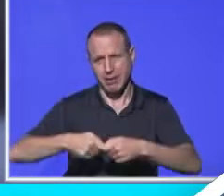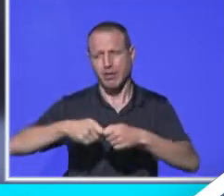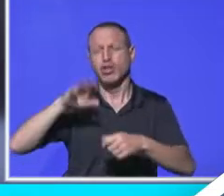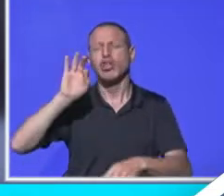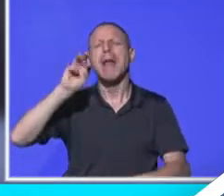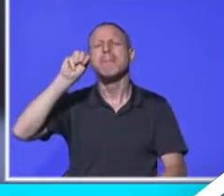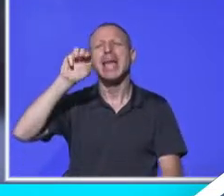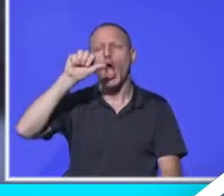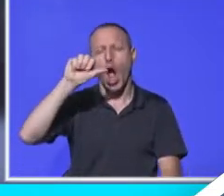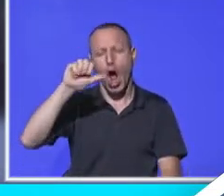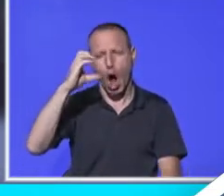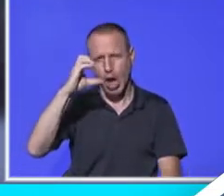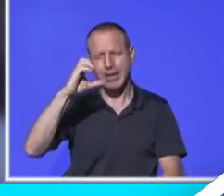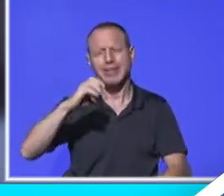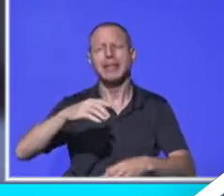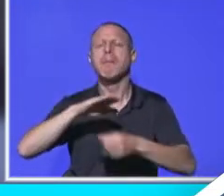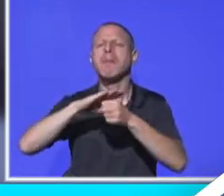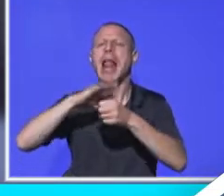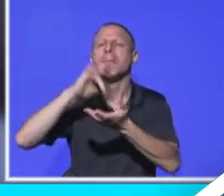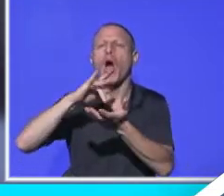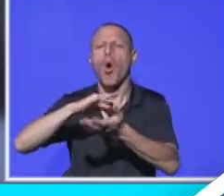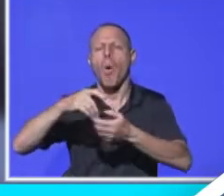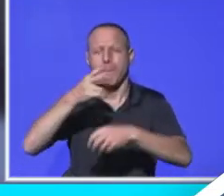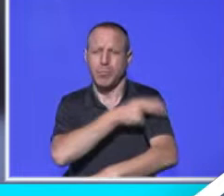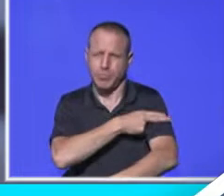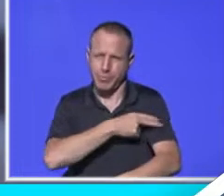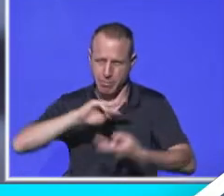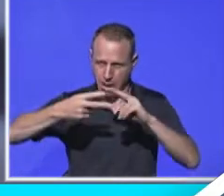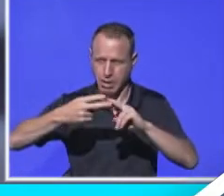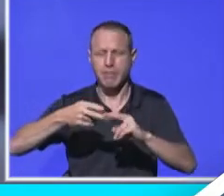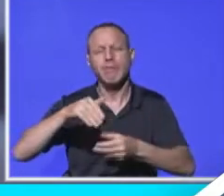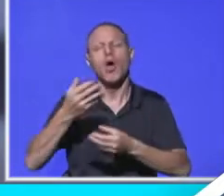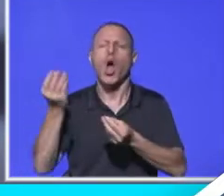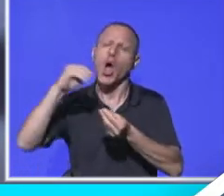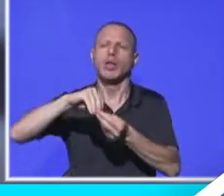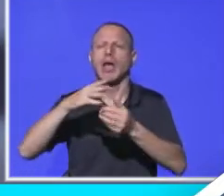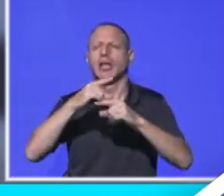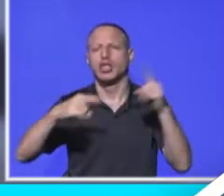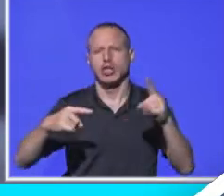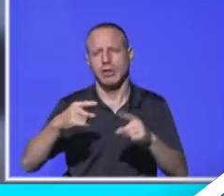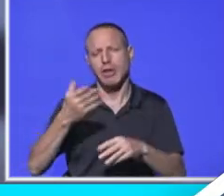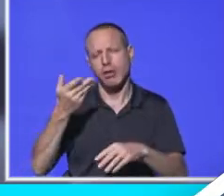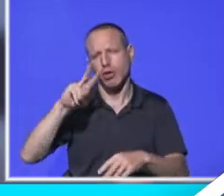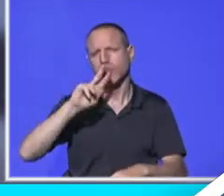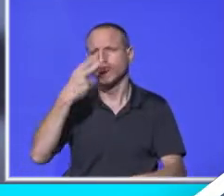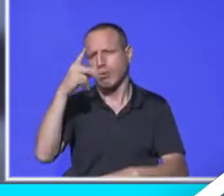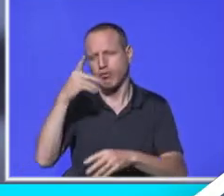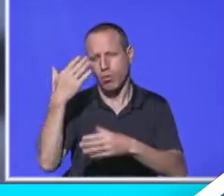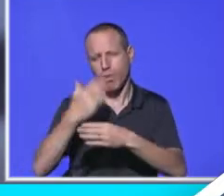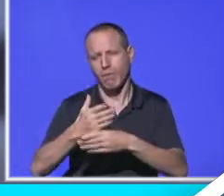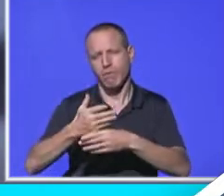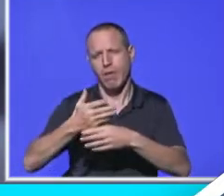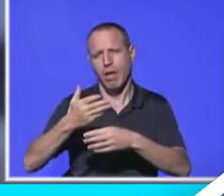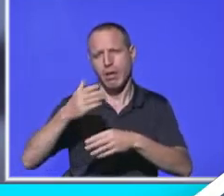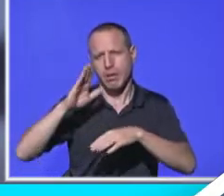תוארך בעוד חצי שנה. מעבר לכמעט שנתיים בהן הוא כבר ממלא המקום. נתניהו כמובן שלא יכול למנות